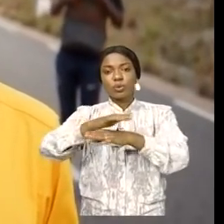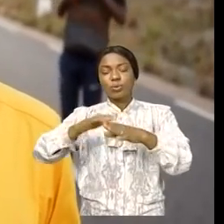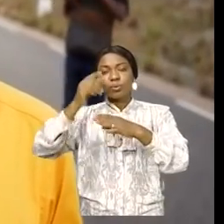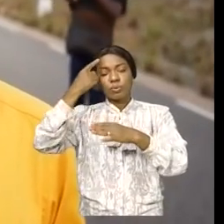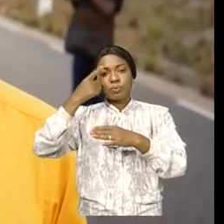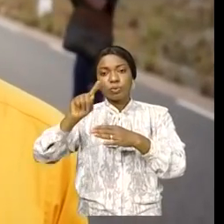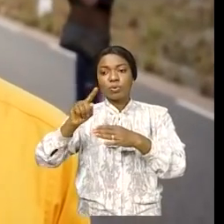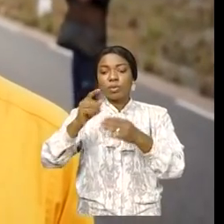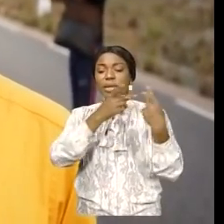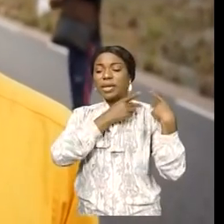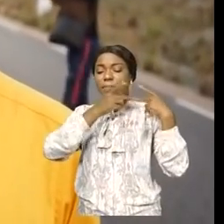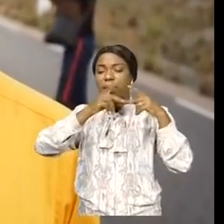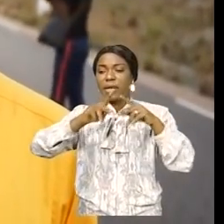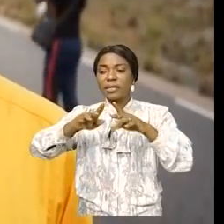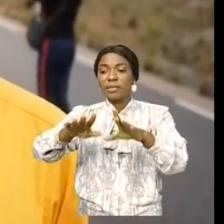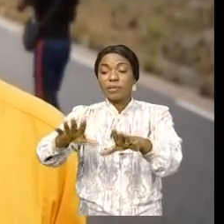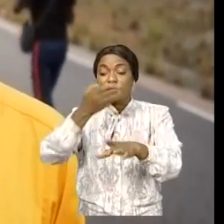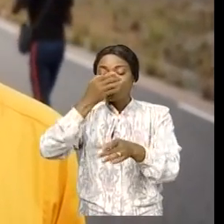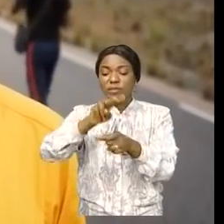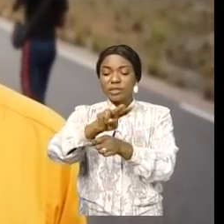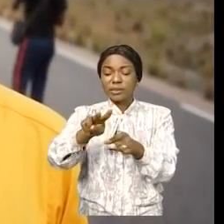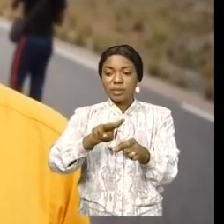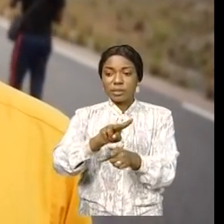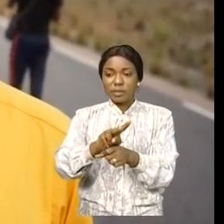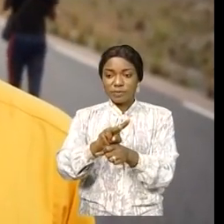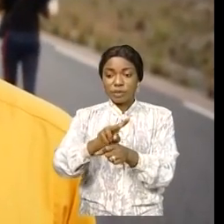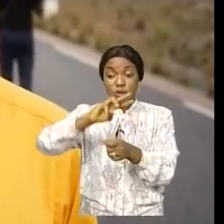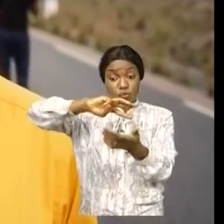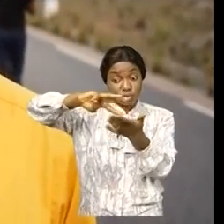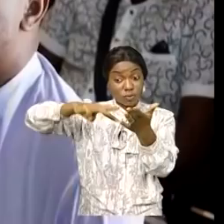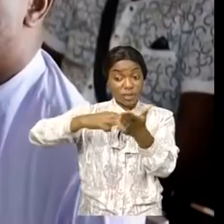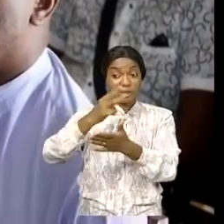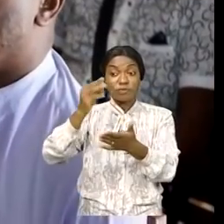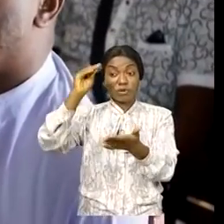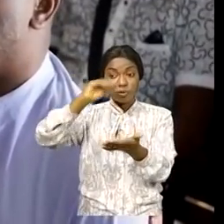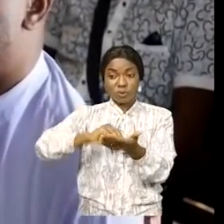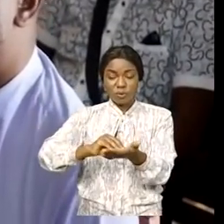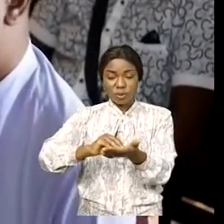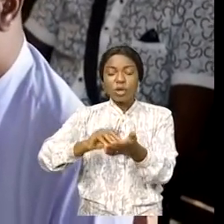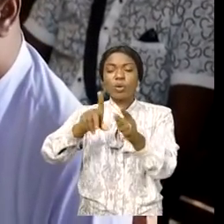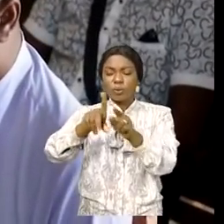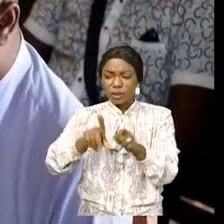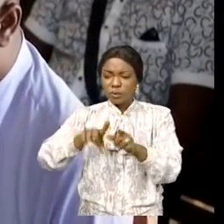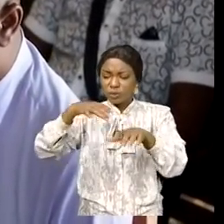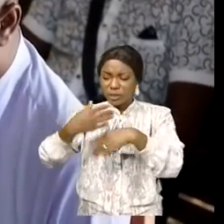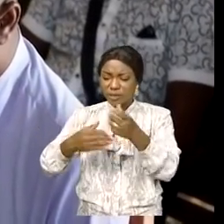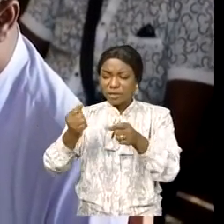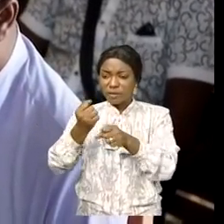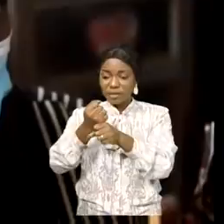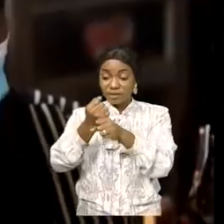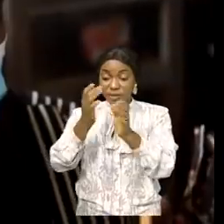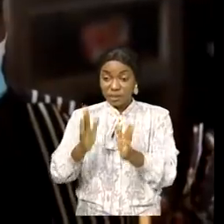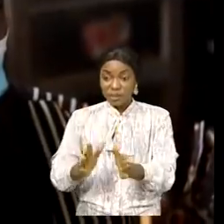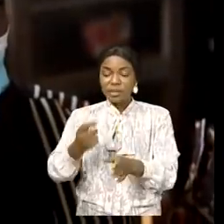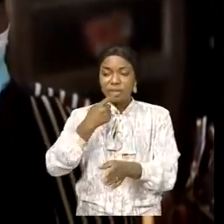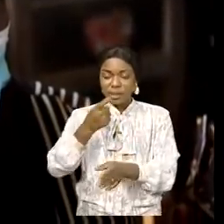cette pandémie de Covid-19, troisième phase. Aux gestionnaires, je leur ai dit